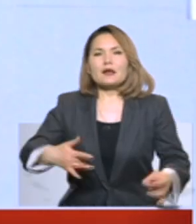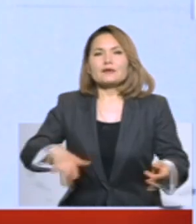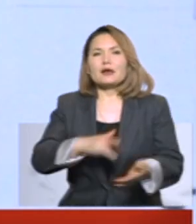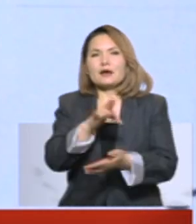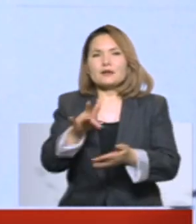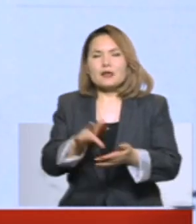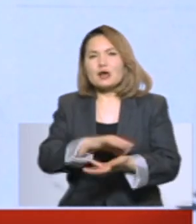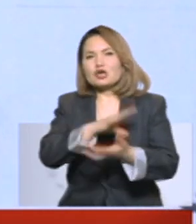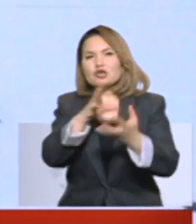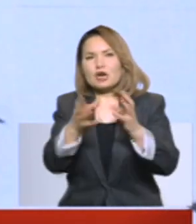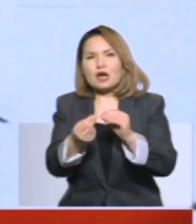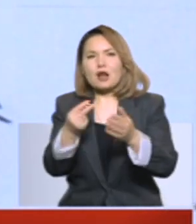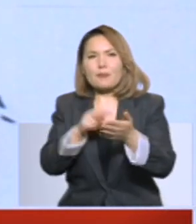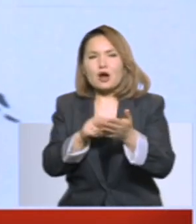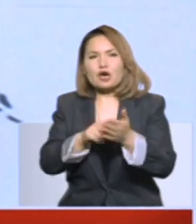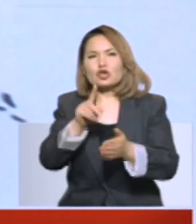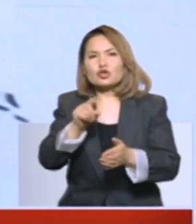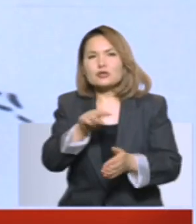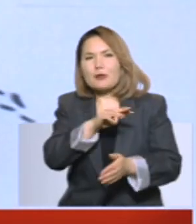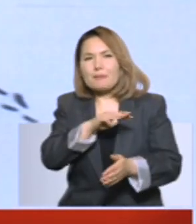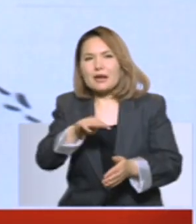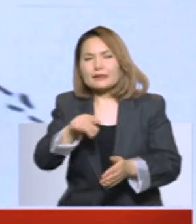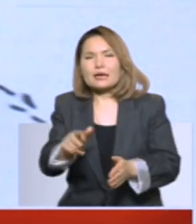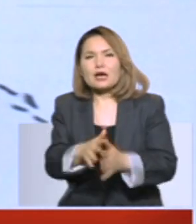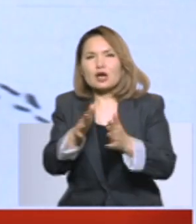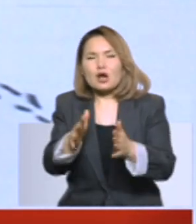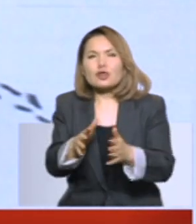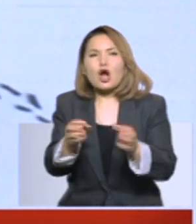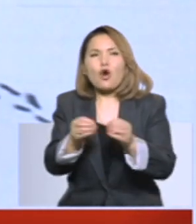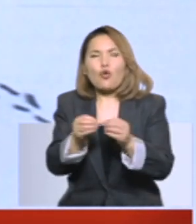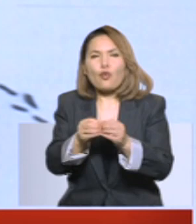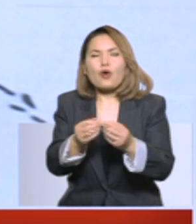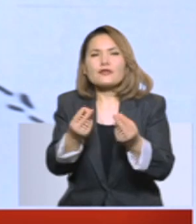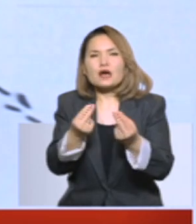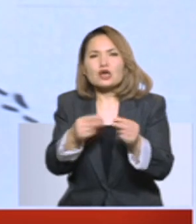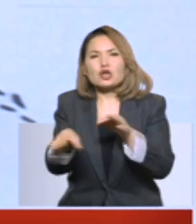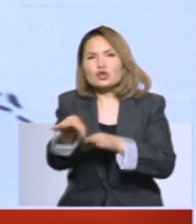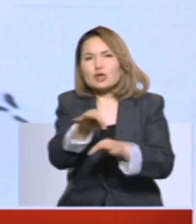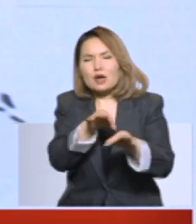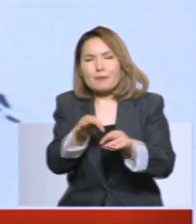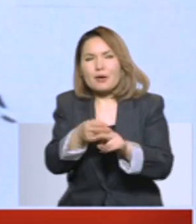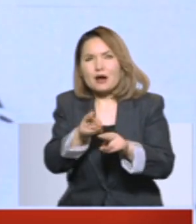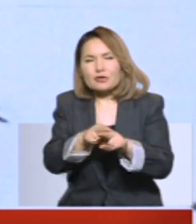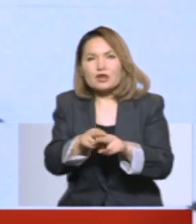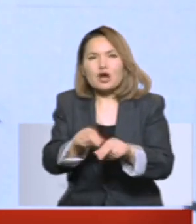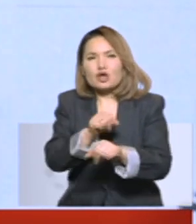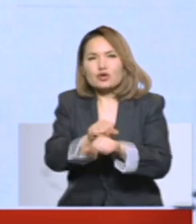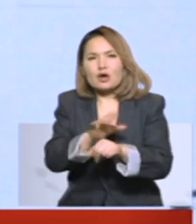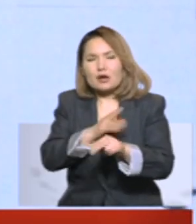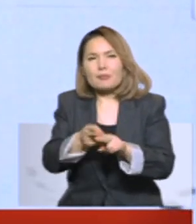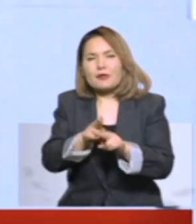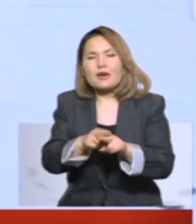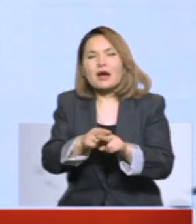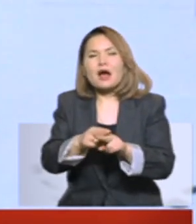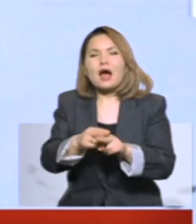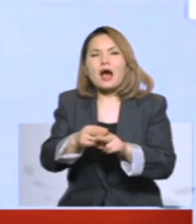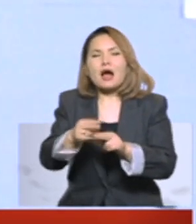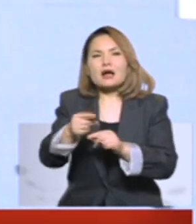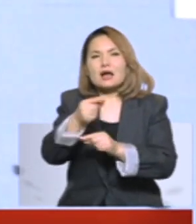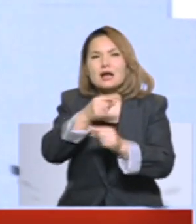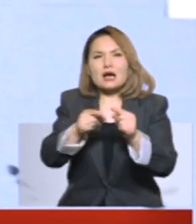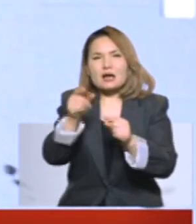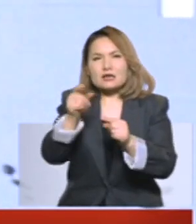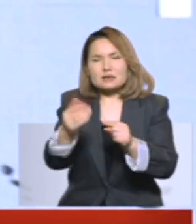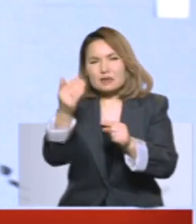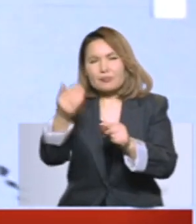Таразда жалпы құны 100 миллиард теңгеден асатын 10 инвестициялық жоба шарты жолдан тоқтады. Кәсіпкерлер бұған инвесторларға жағдай